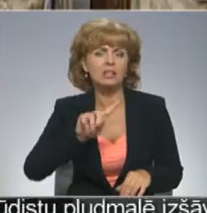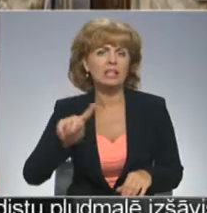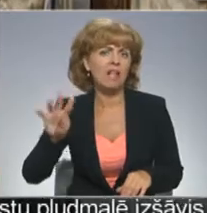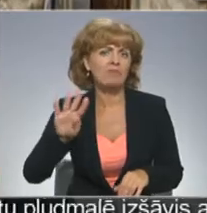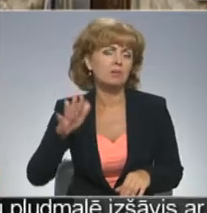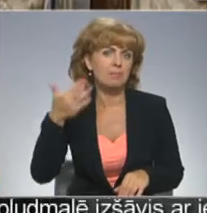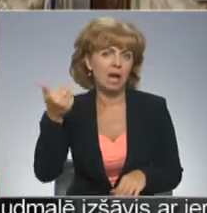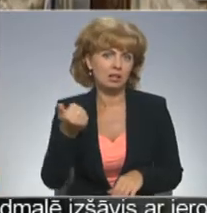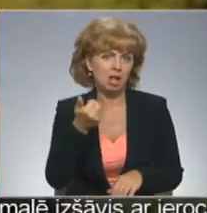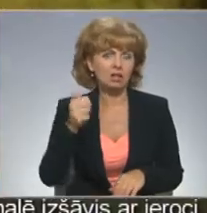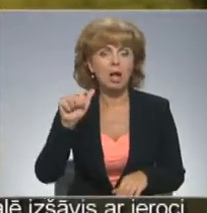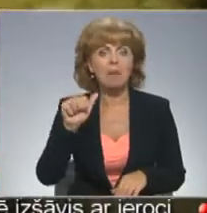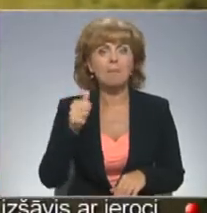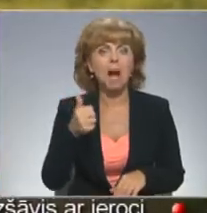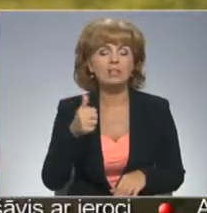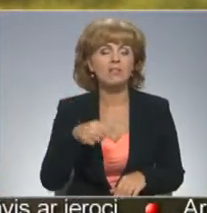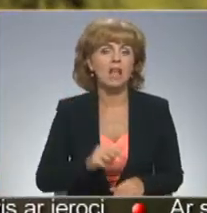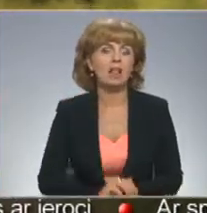Gadam mākslas filmās.